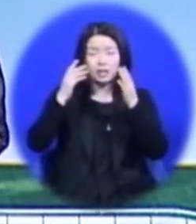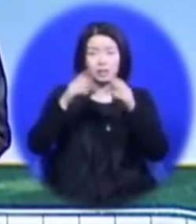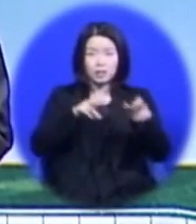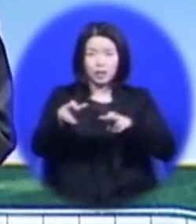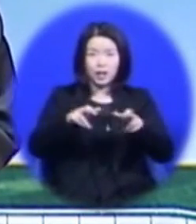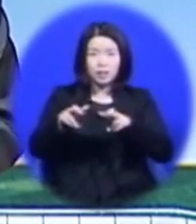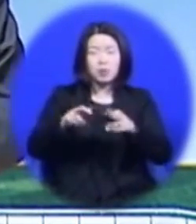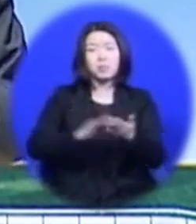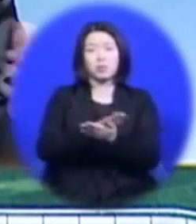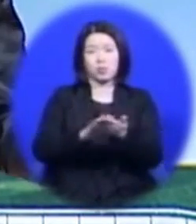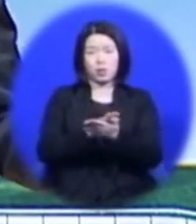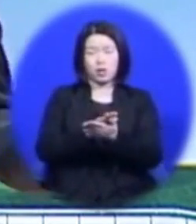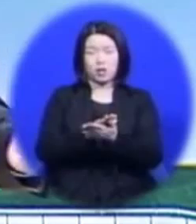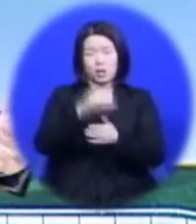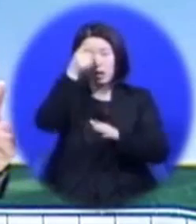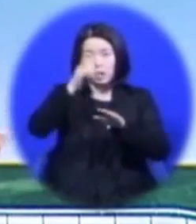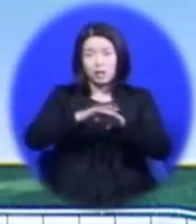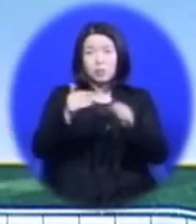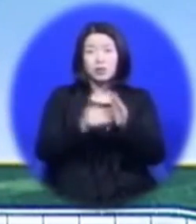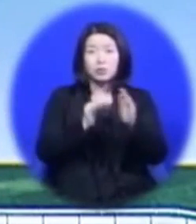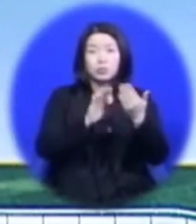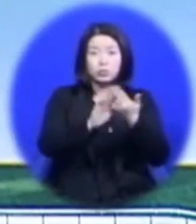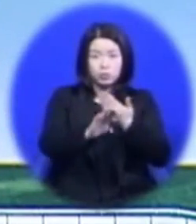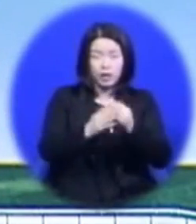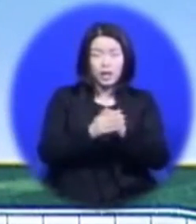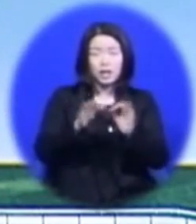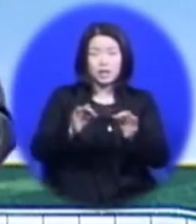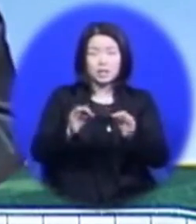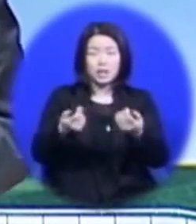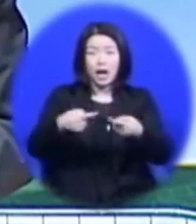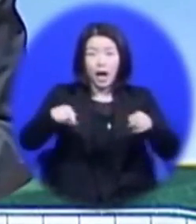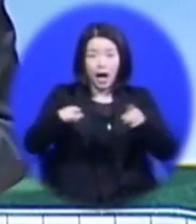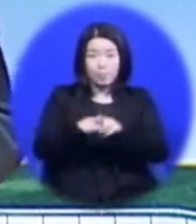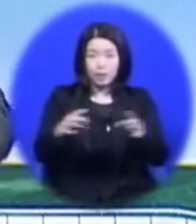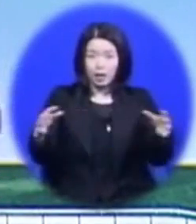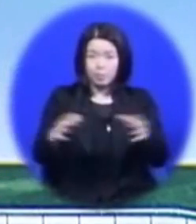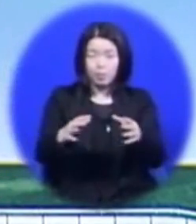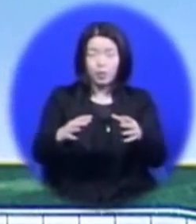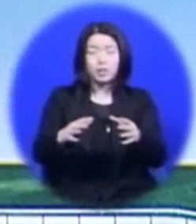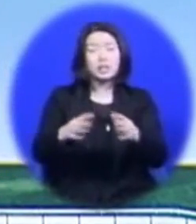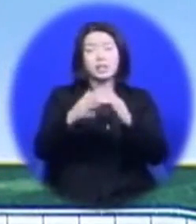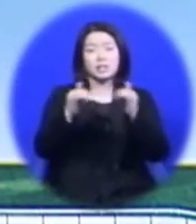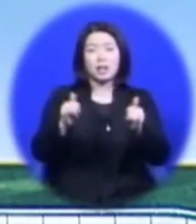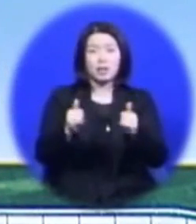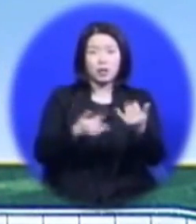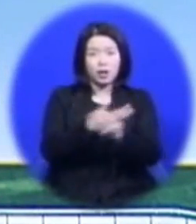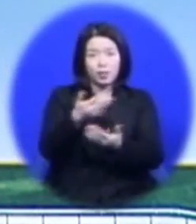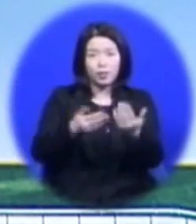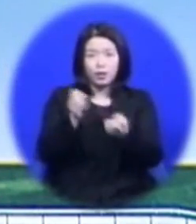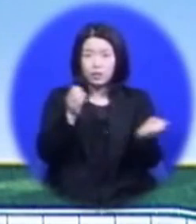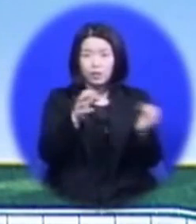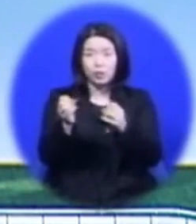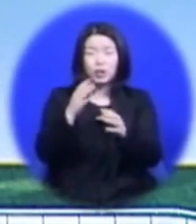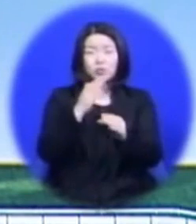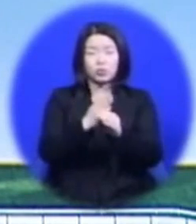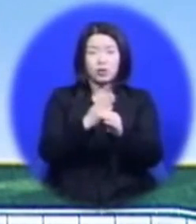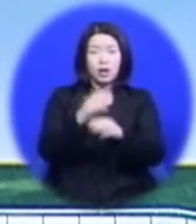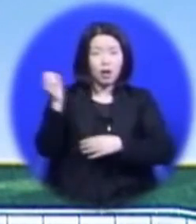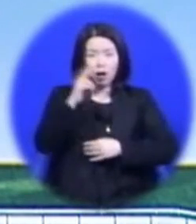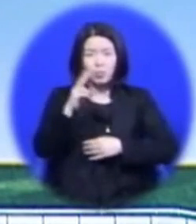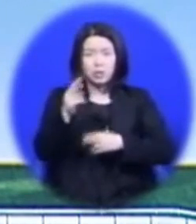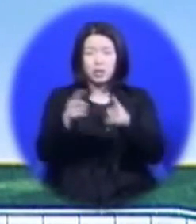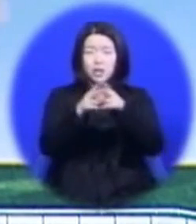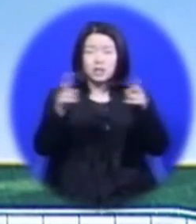놀았습니다. 예배를 마쳤습니다. 이제 같이 모인 교인들과 담소를 나누고 있었는데 갑자기 2층에서